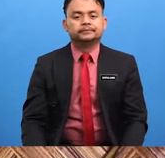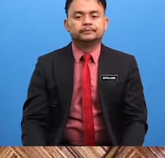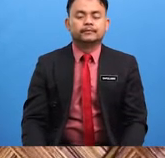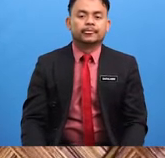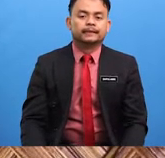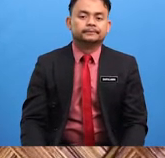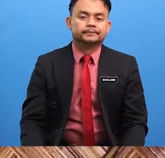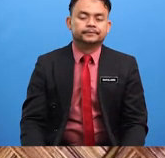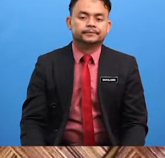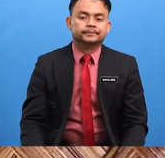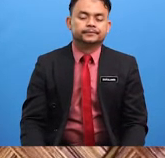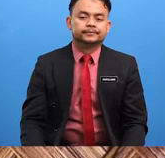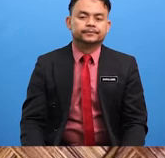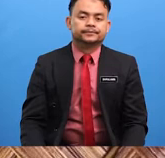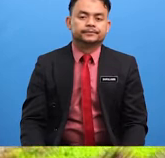warna.